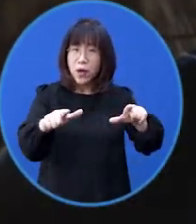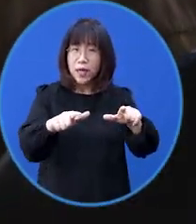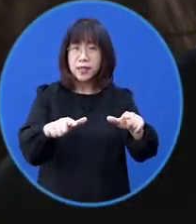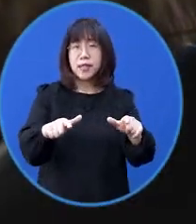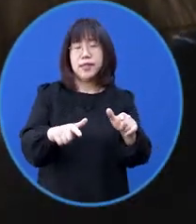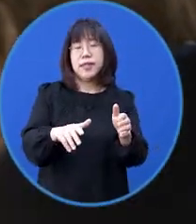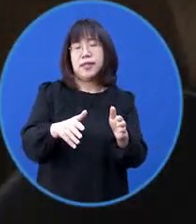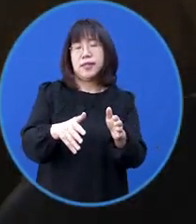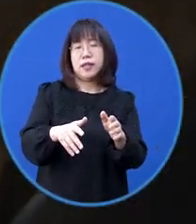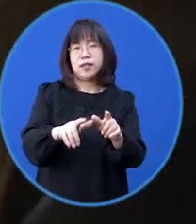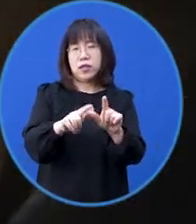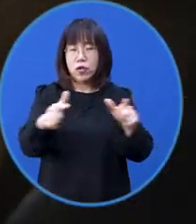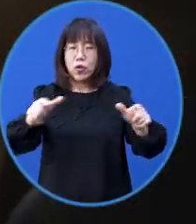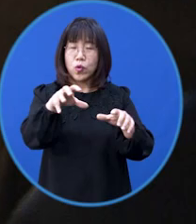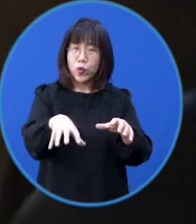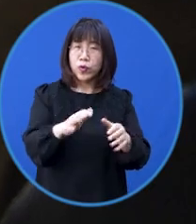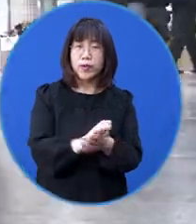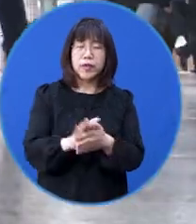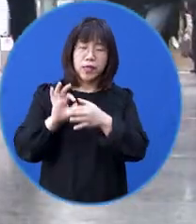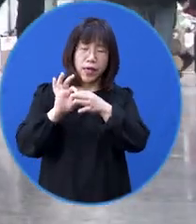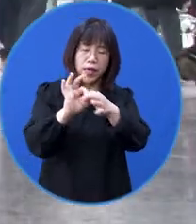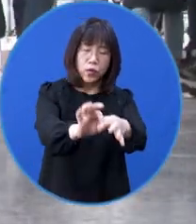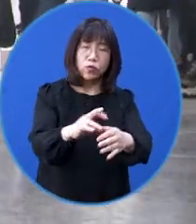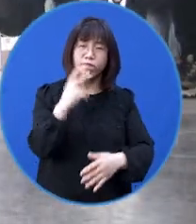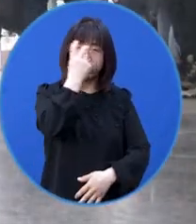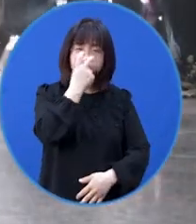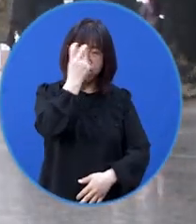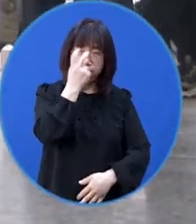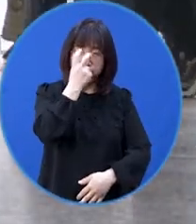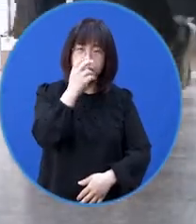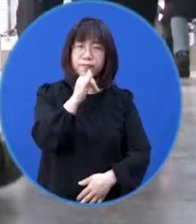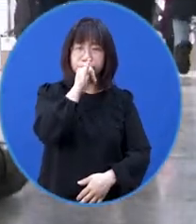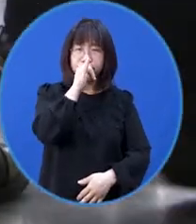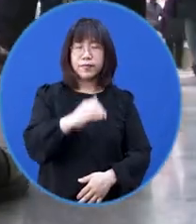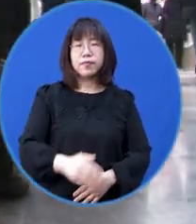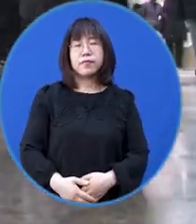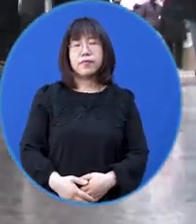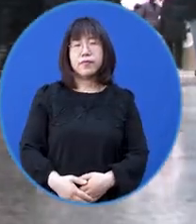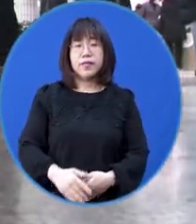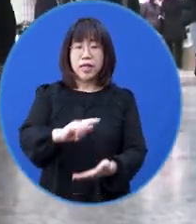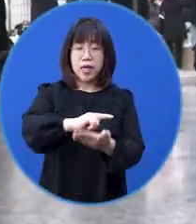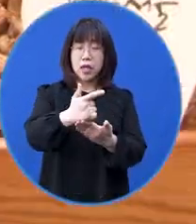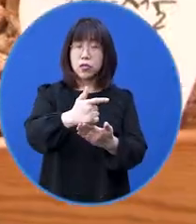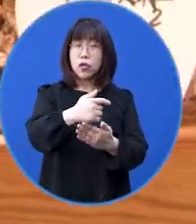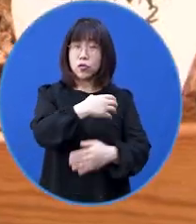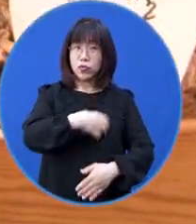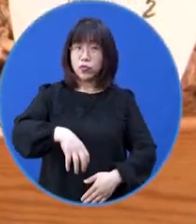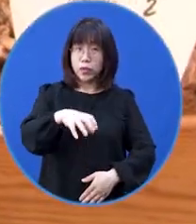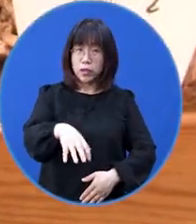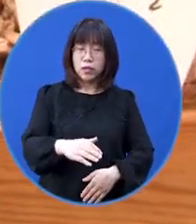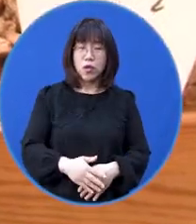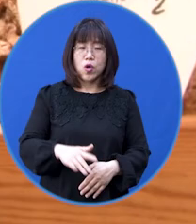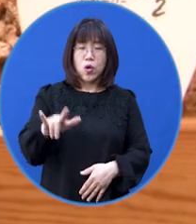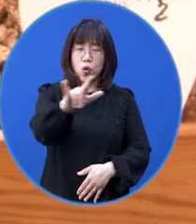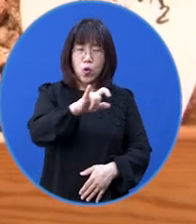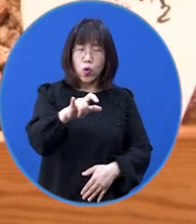강서구는 민간시설에 대해서도 방역 지침 준수 안내와 지속적인 확인 점검을 철저히 하고